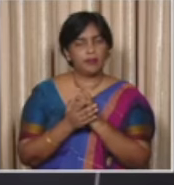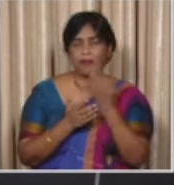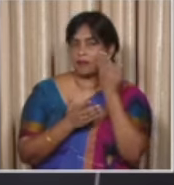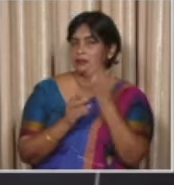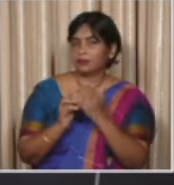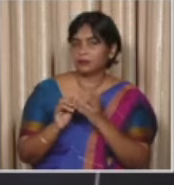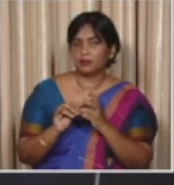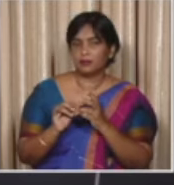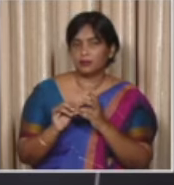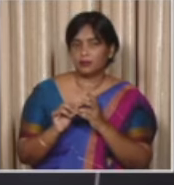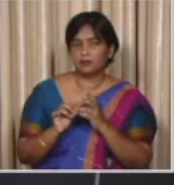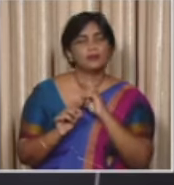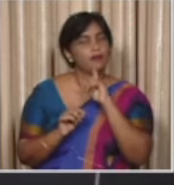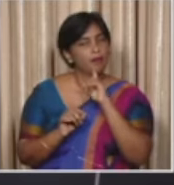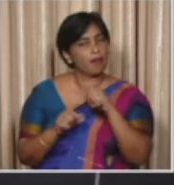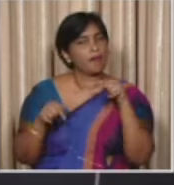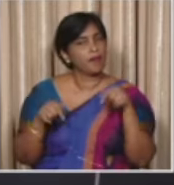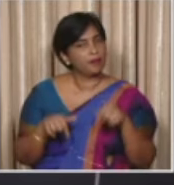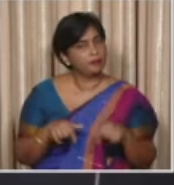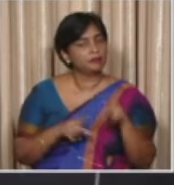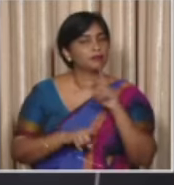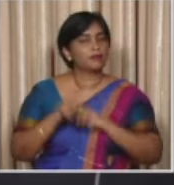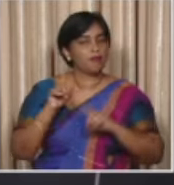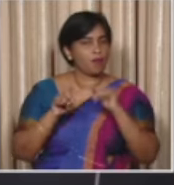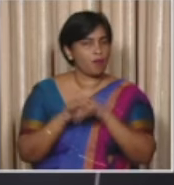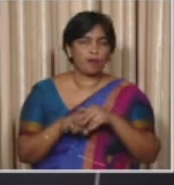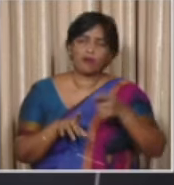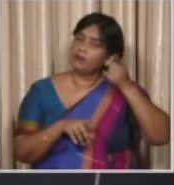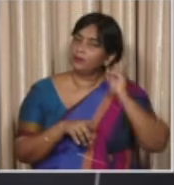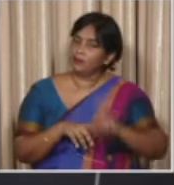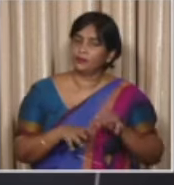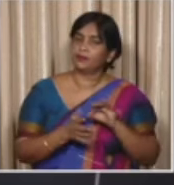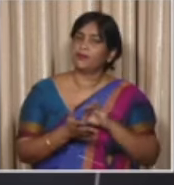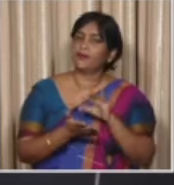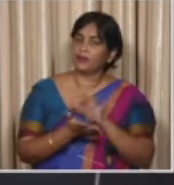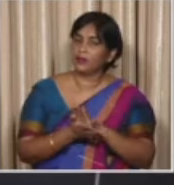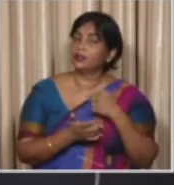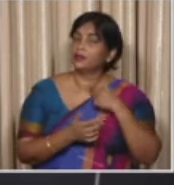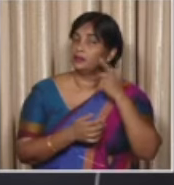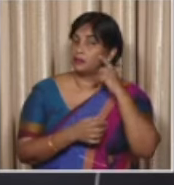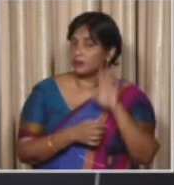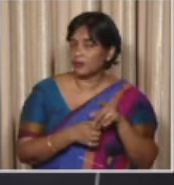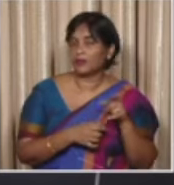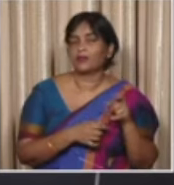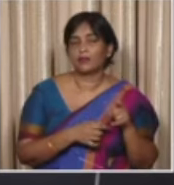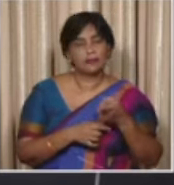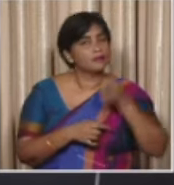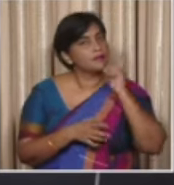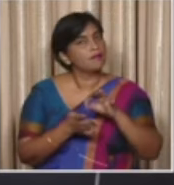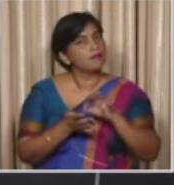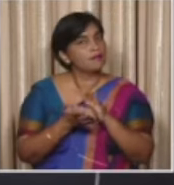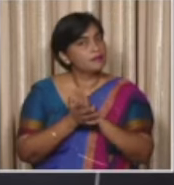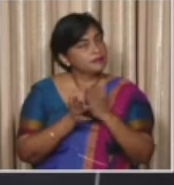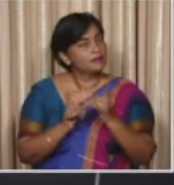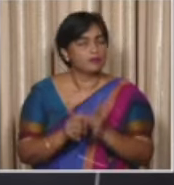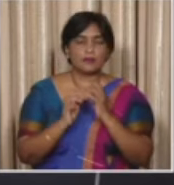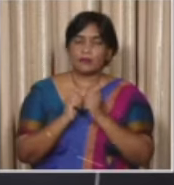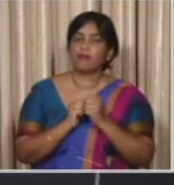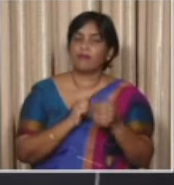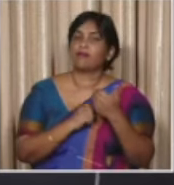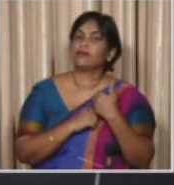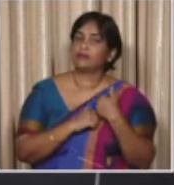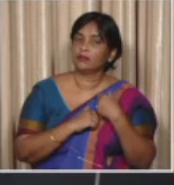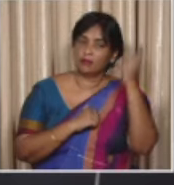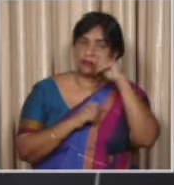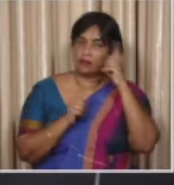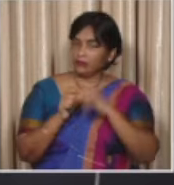අරගෙන මම ඉල්ලීමක් කරනවා අද ඒ සාකච්ඡාවේදී යම් එකඟතාවයක් එයි කියලා බලාපොරොත්තු වෙනවා. ඒකඟතාව මුල කටයුතු කරමු. මම